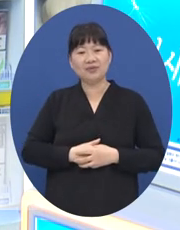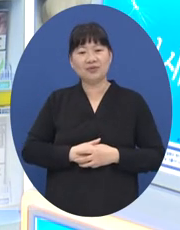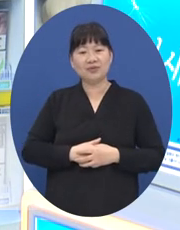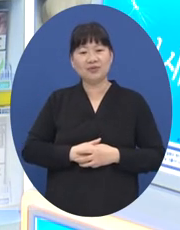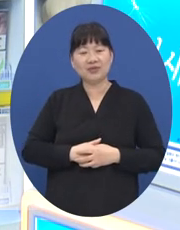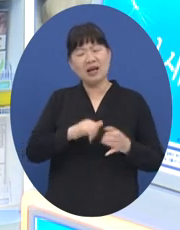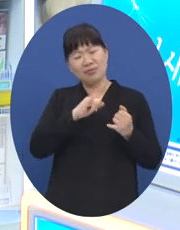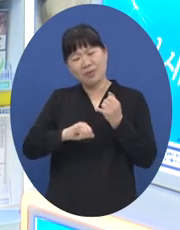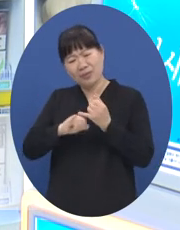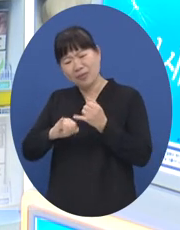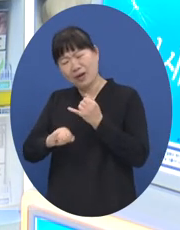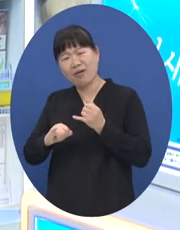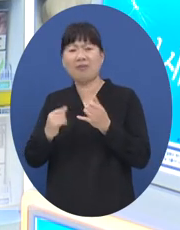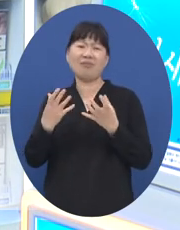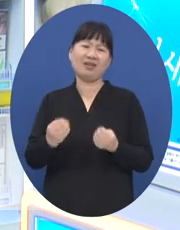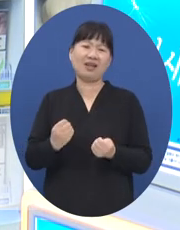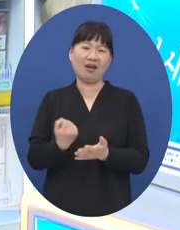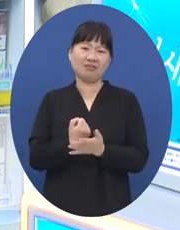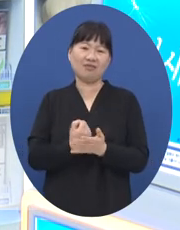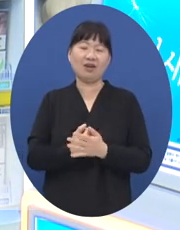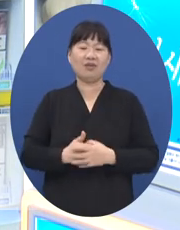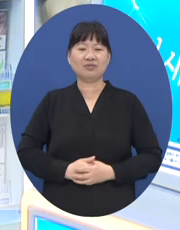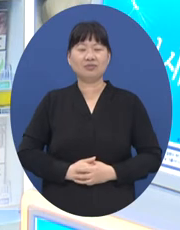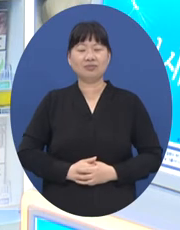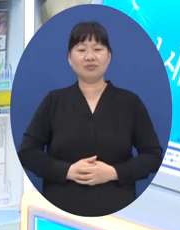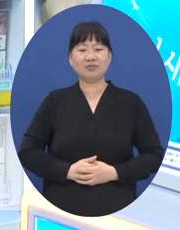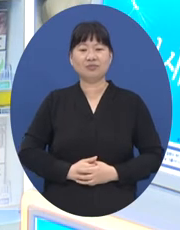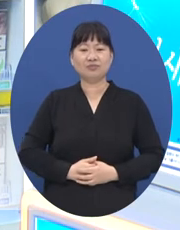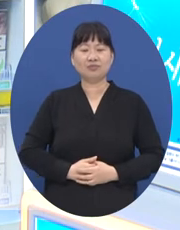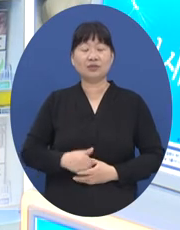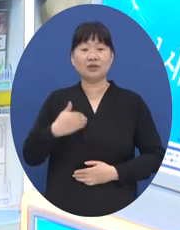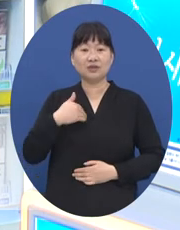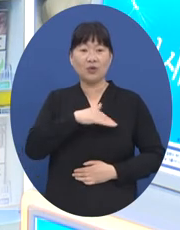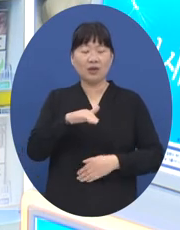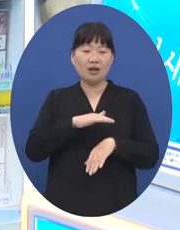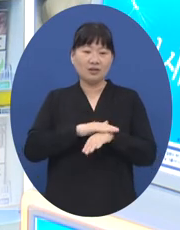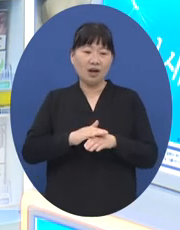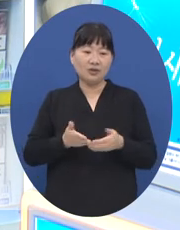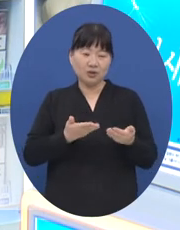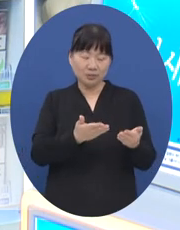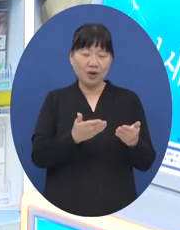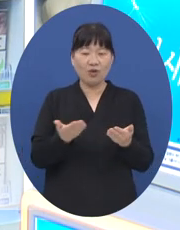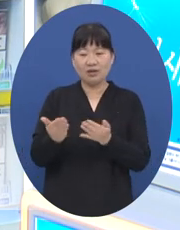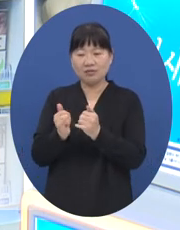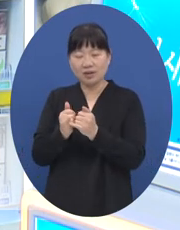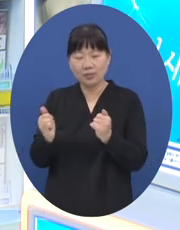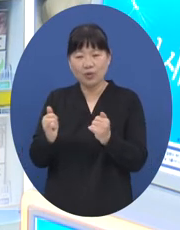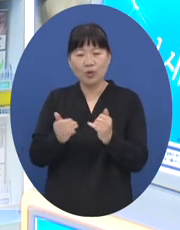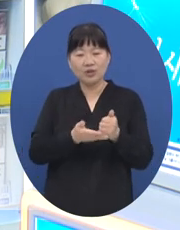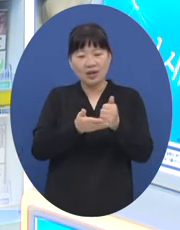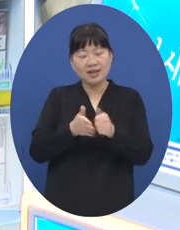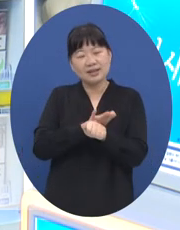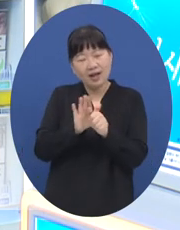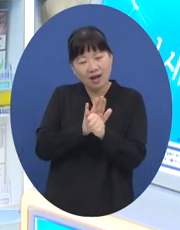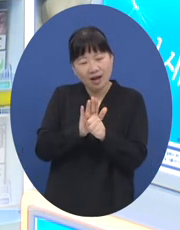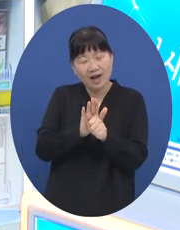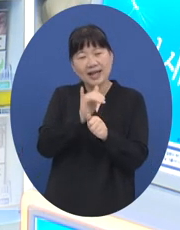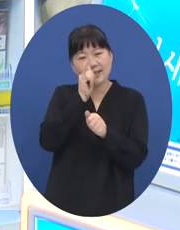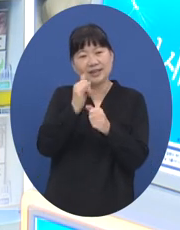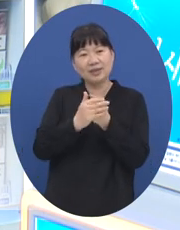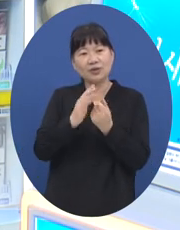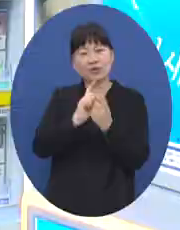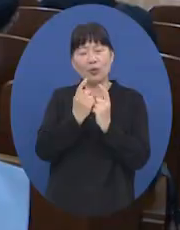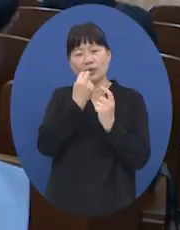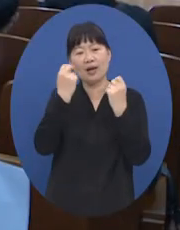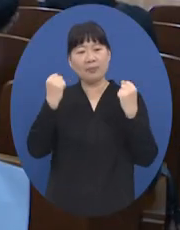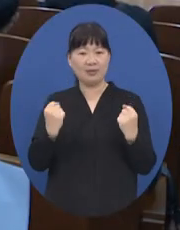지켰다는 데가 좀 많다는 얘기잖아요. 이 얘기가 그렇죠? 저희가 잘해주면은 뭐 근무하는 친구들, 손님들한테도 이제 더 잘하고 하니까 서로 상생할 수 있는